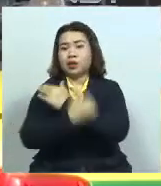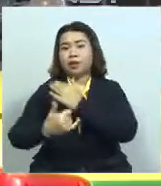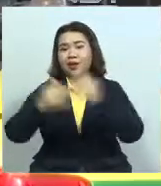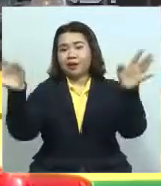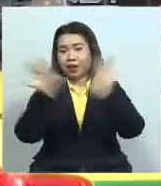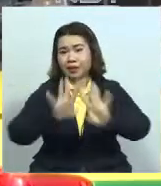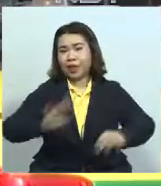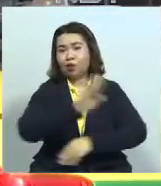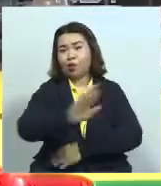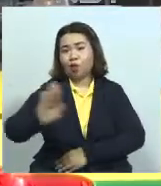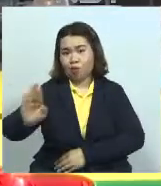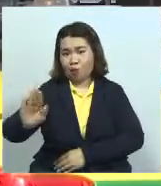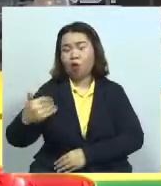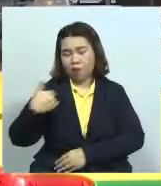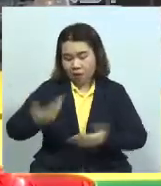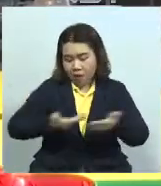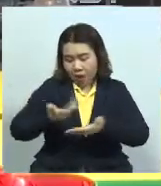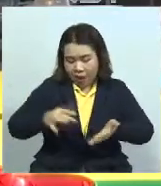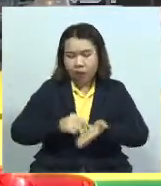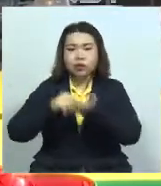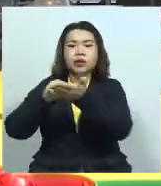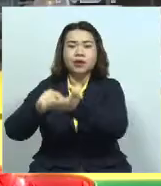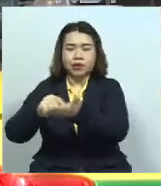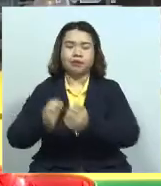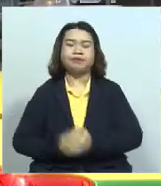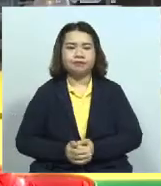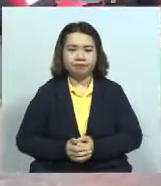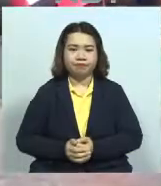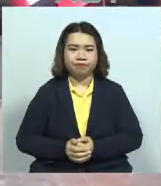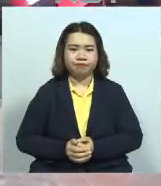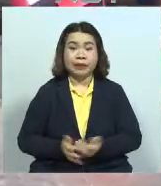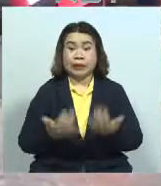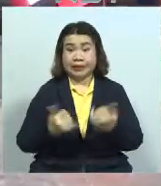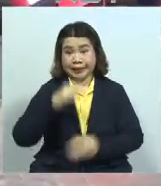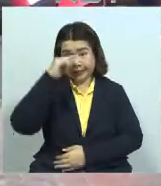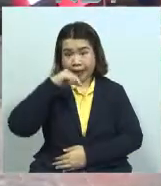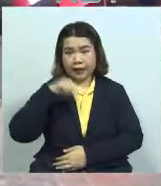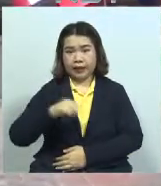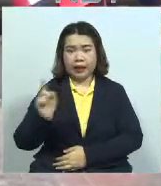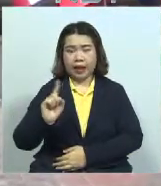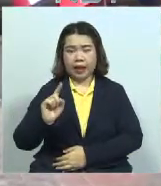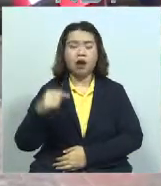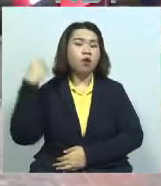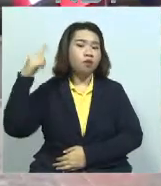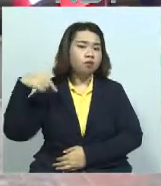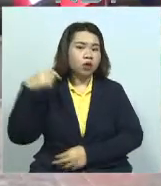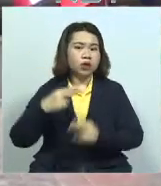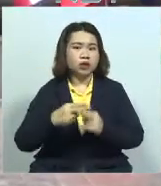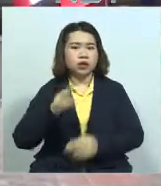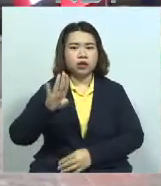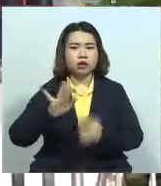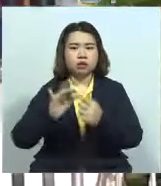อนเสนอให้ที่ประชุมระดับผู้นำรับทราบสำหรับประเทศเราประเทศไทยเรานะครับเป็นนางบุษยามาด